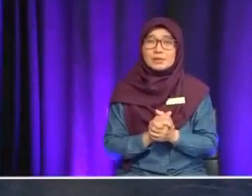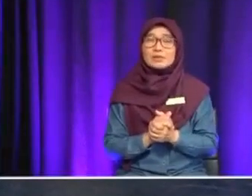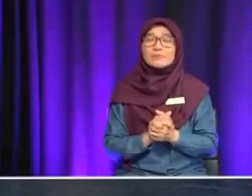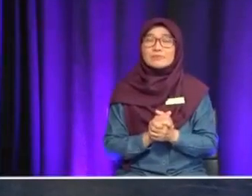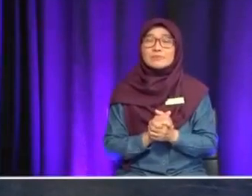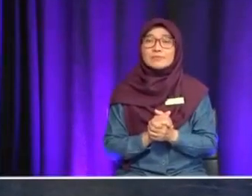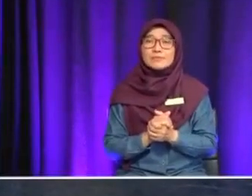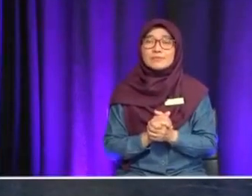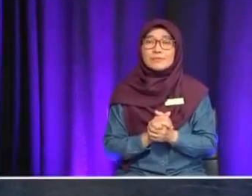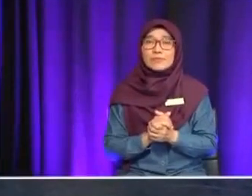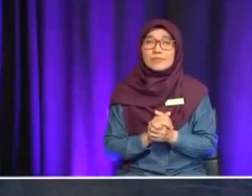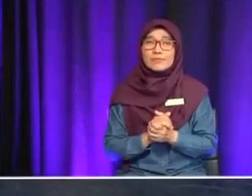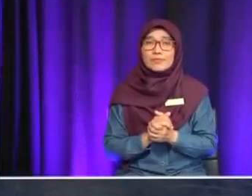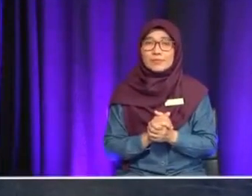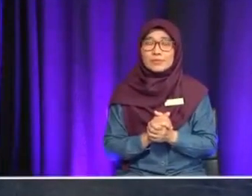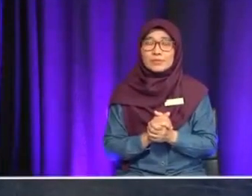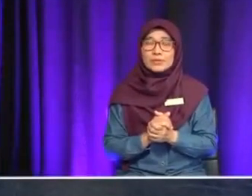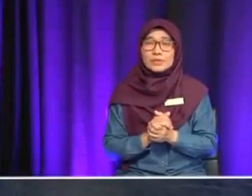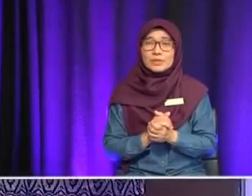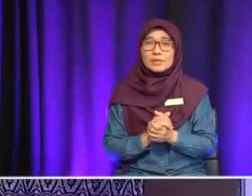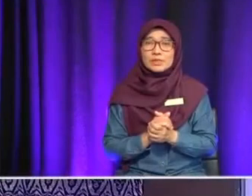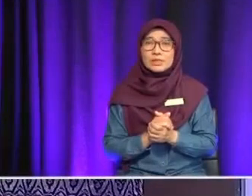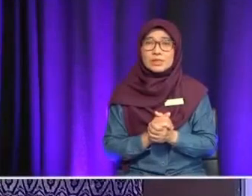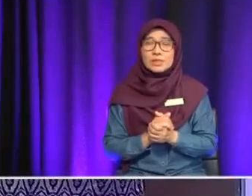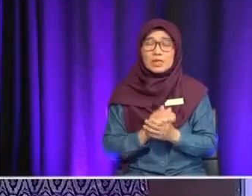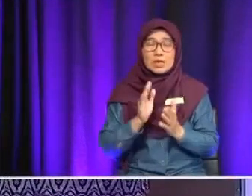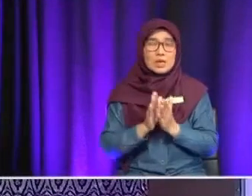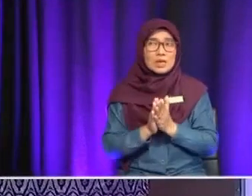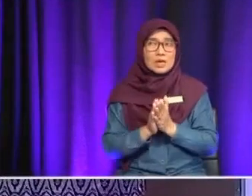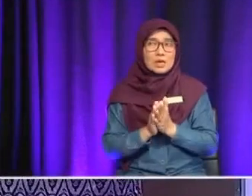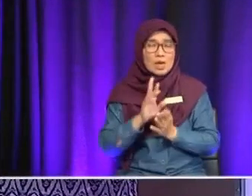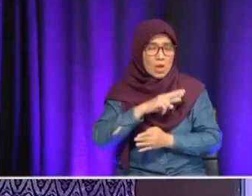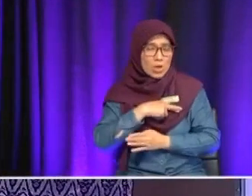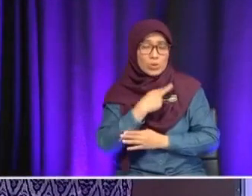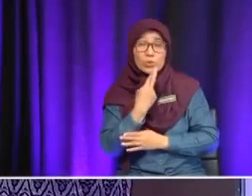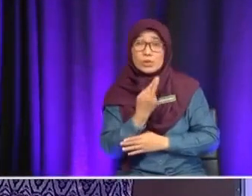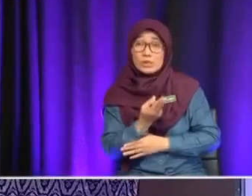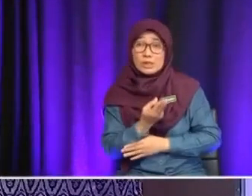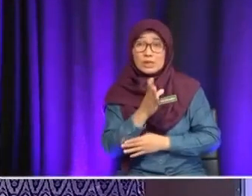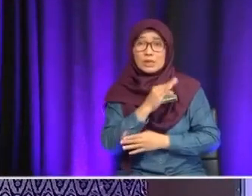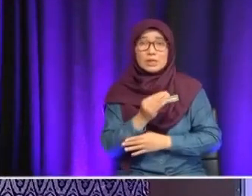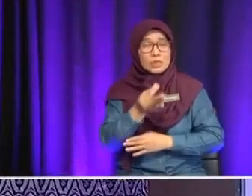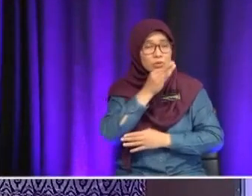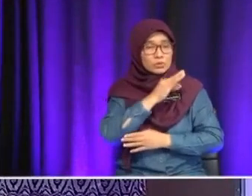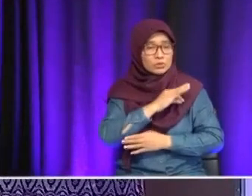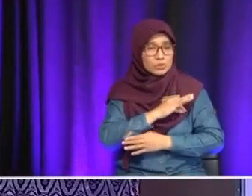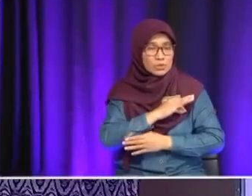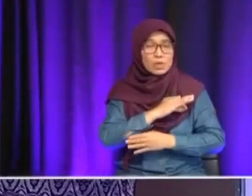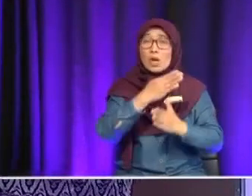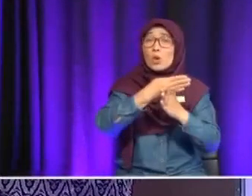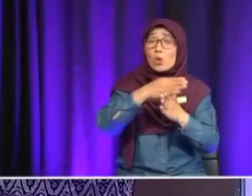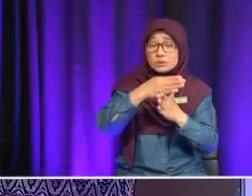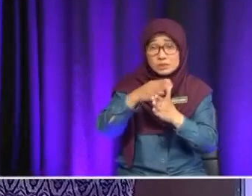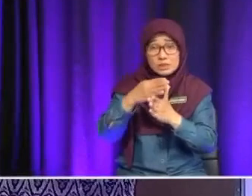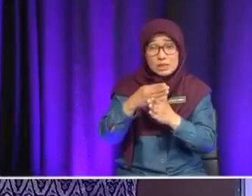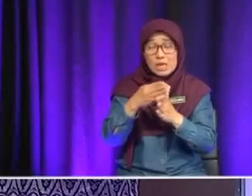Okey, jadi dari segi aspek kerugian dan keuntungan juga bergantung kepada kesepakatan bagaimanakah bentuk